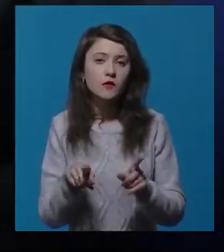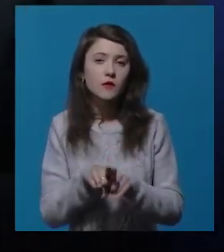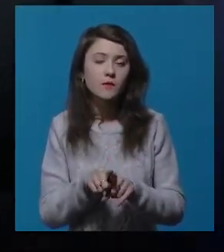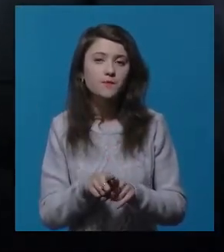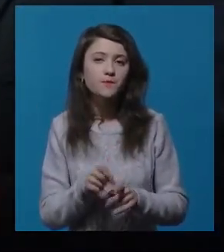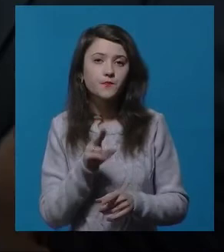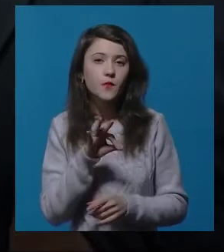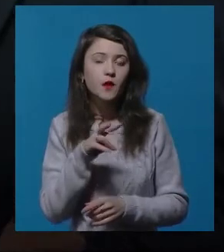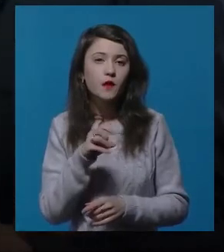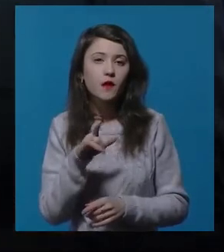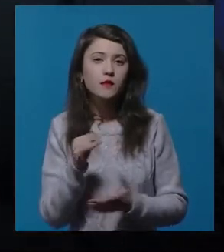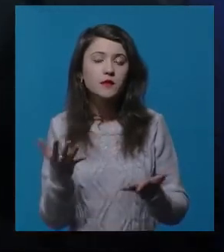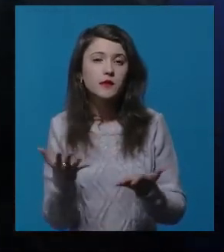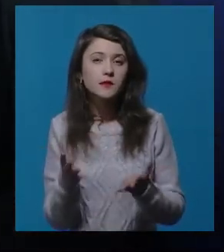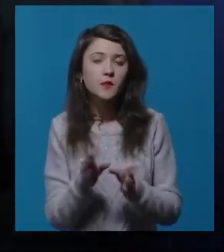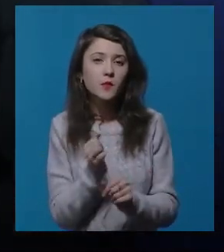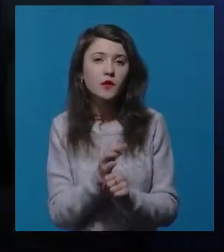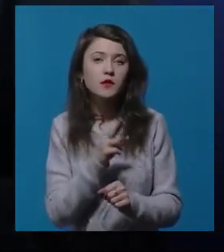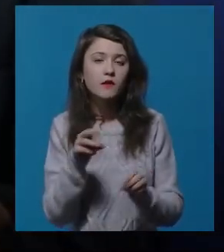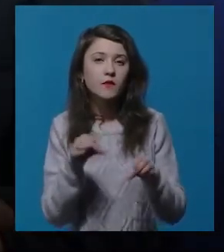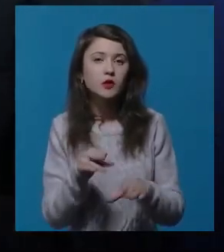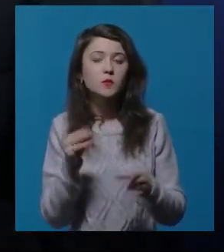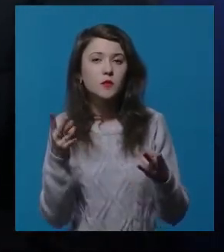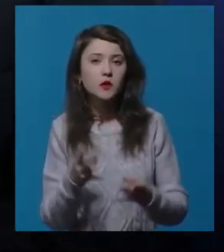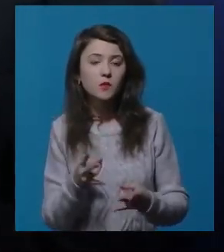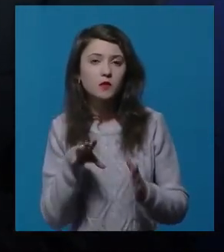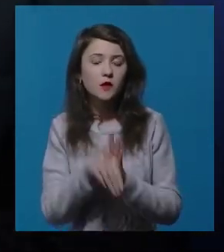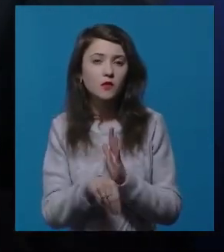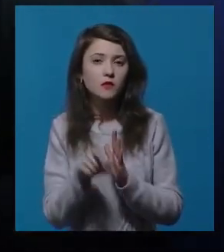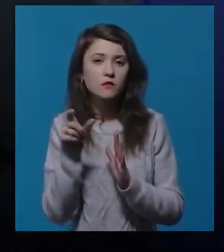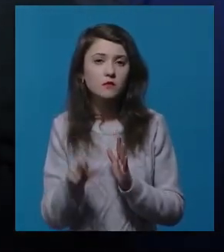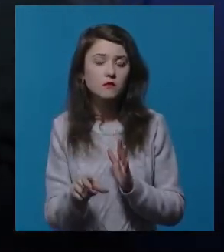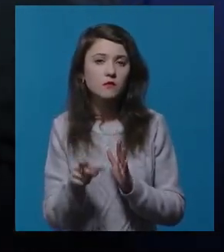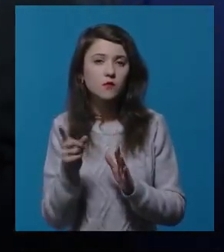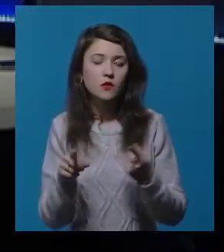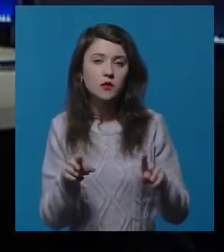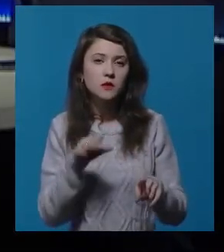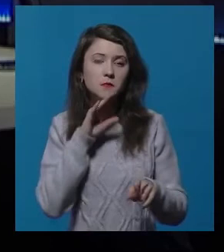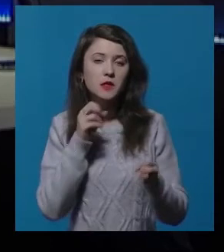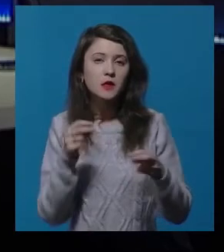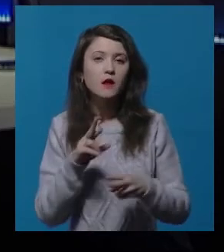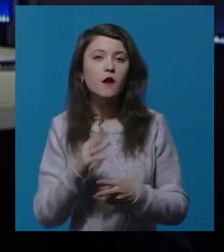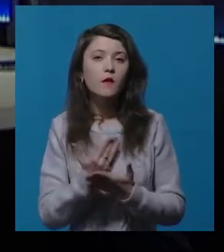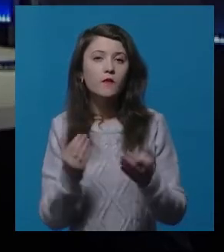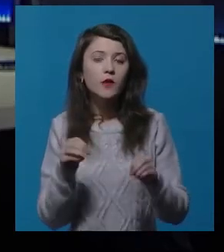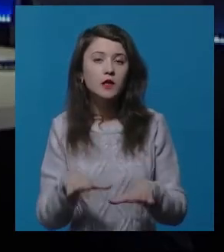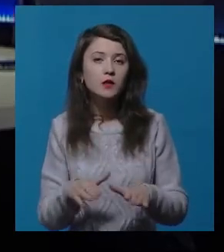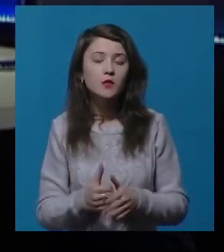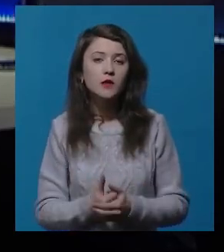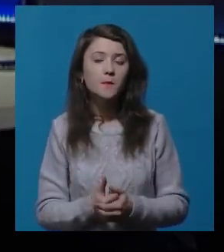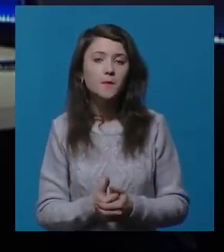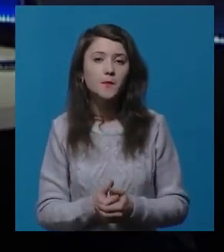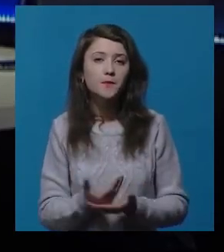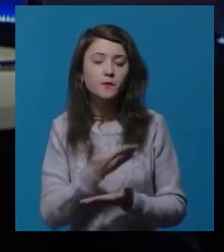колеги, з якими співпрацюєте, як вирішити, що потрібно залучити того або іншого спеціаліста? Ми ж